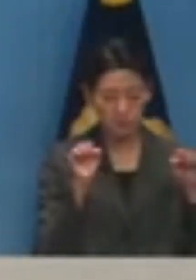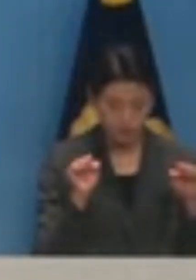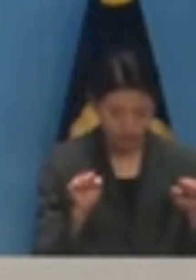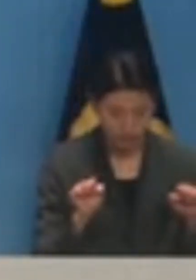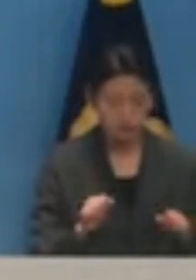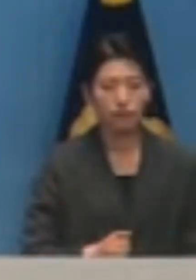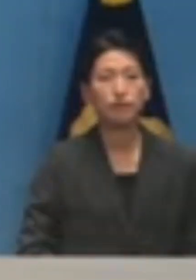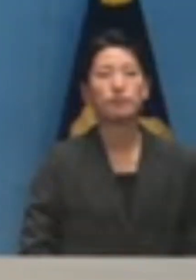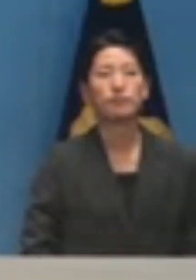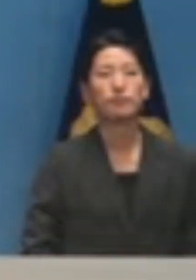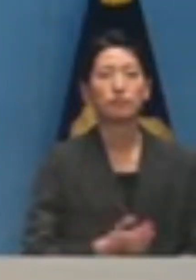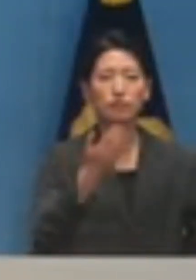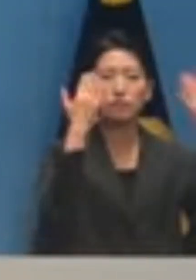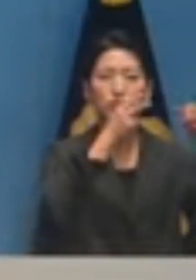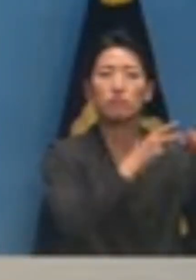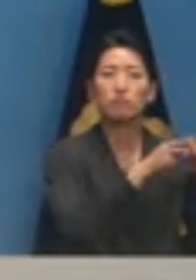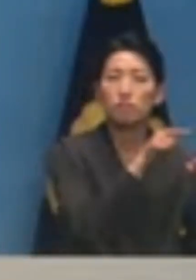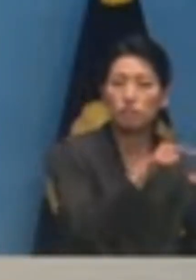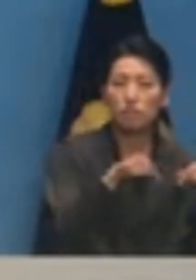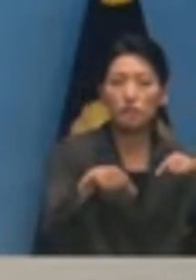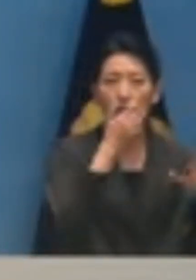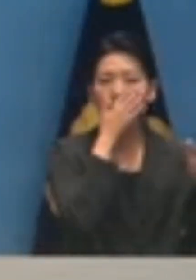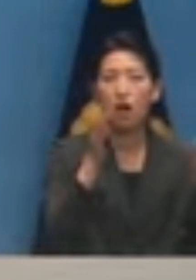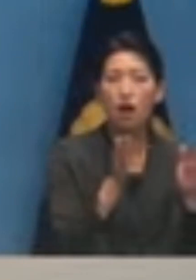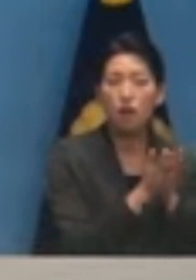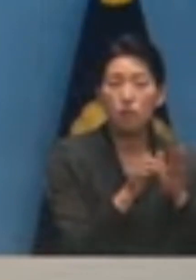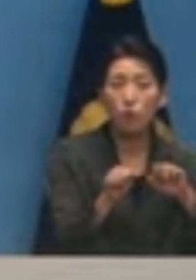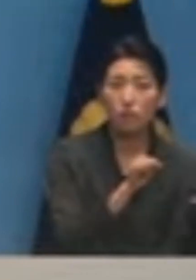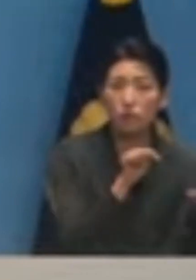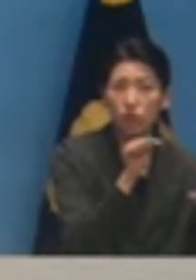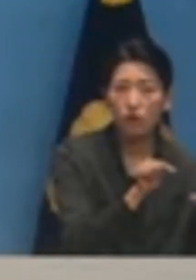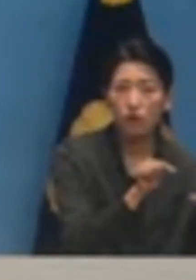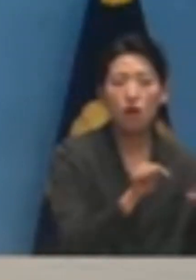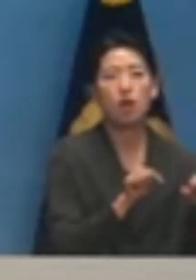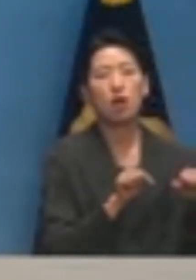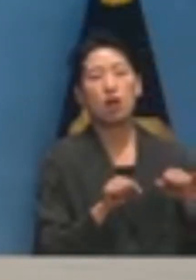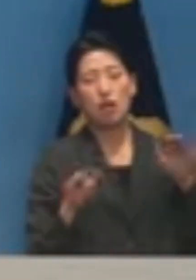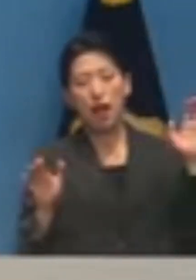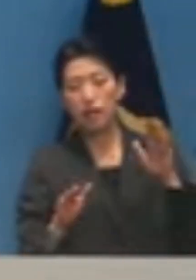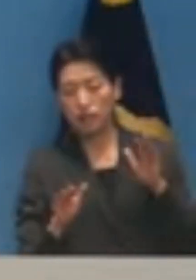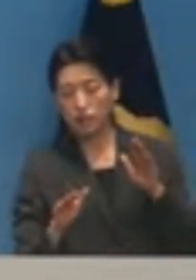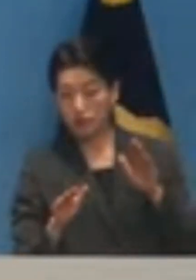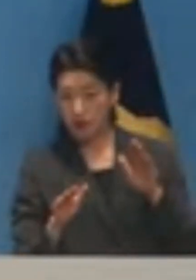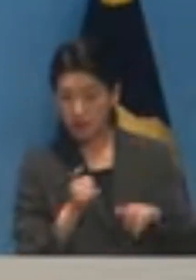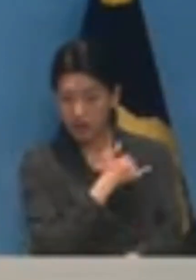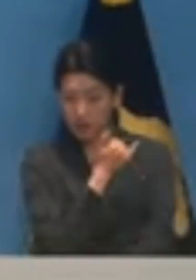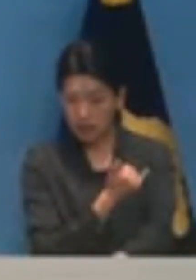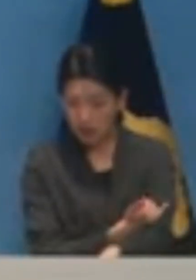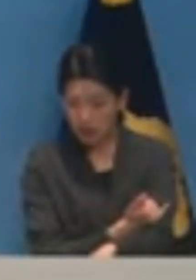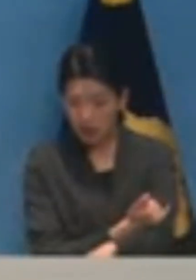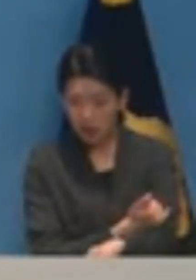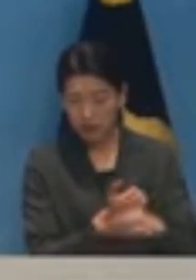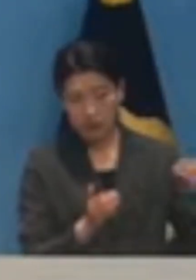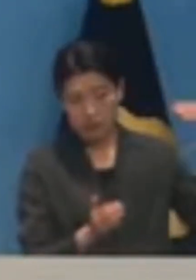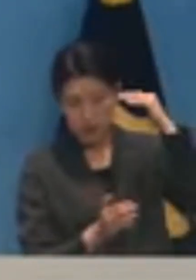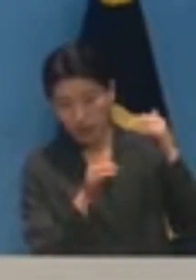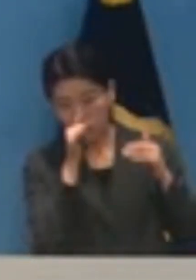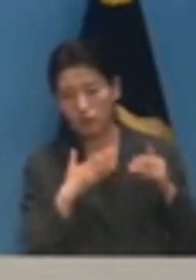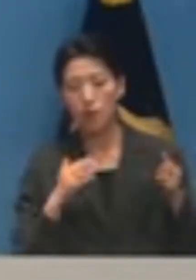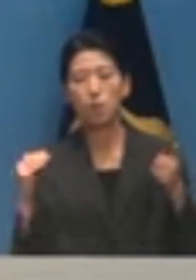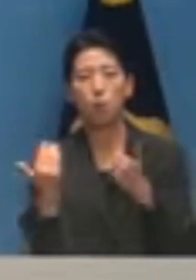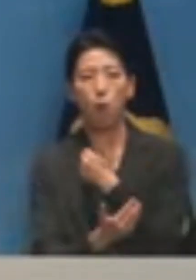안녕하십니까. 교사의 정치활동으로 피해를 입은 학생들의 인권을 보호하는 학생학부모 교사 인권보호연대 대표